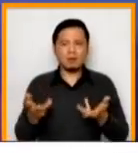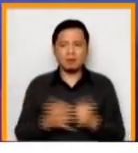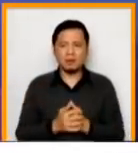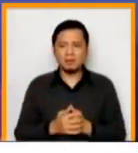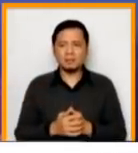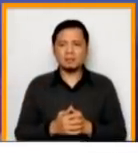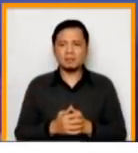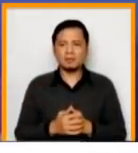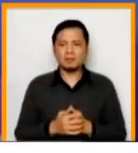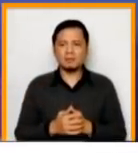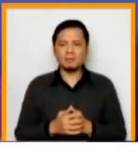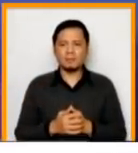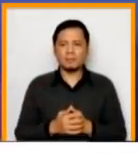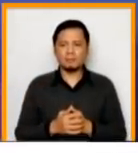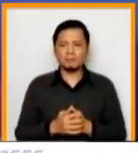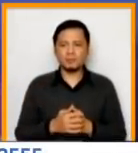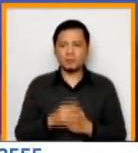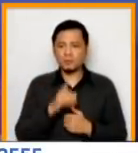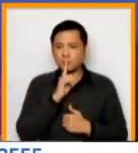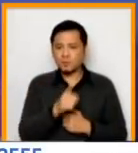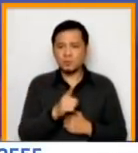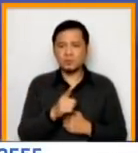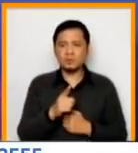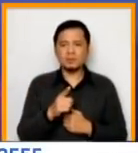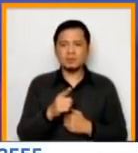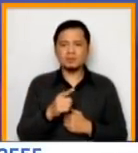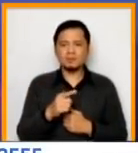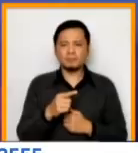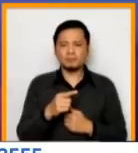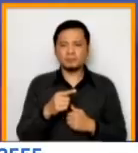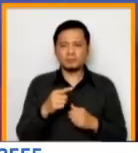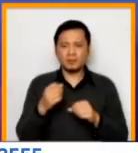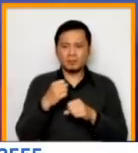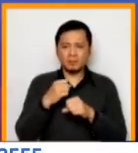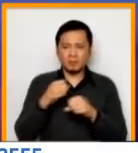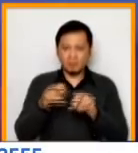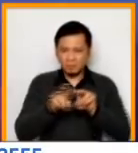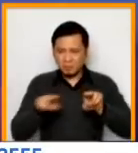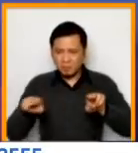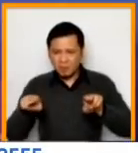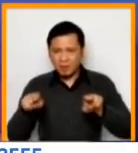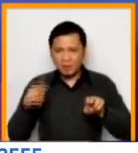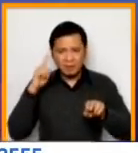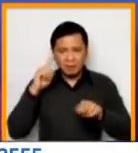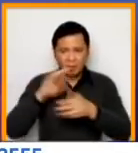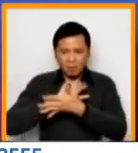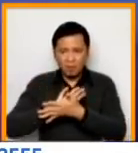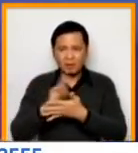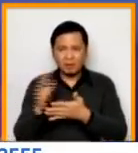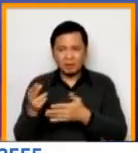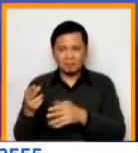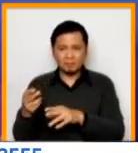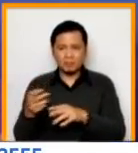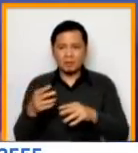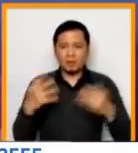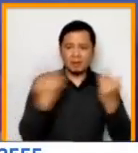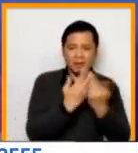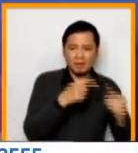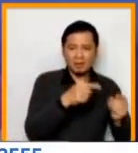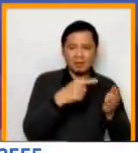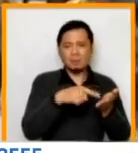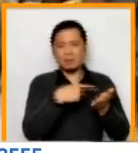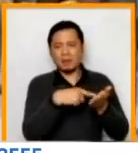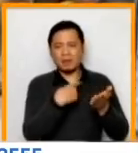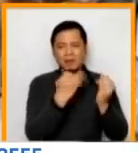intertwined yet ang pag-increase ang bed capacity for COVID, kag ang aton nga mabayran at least sila sa